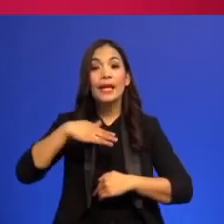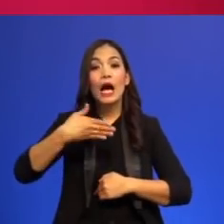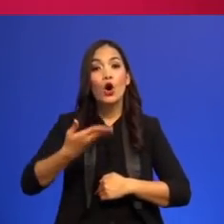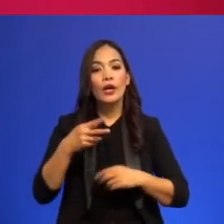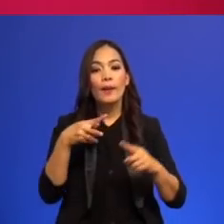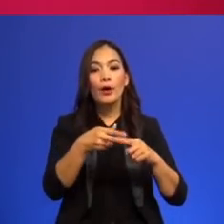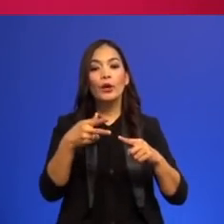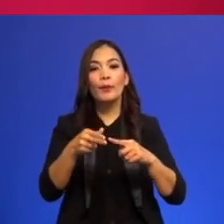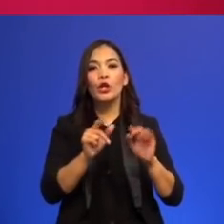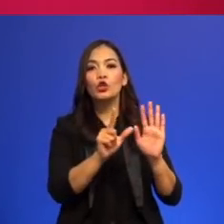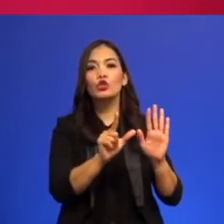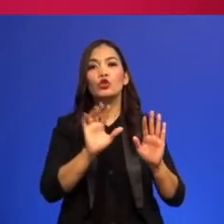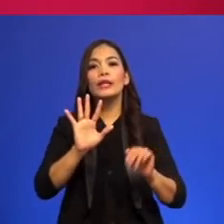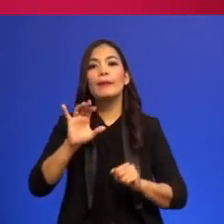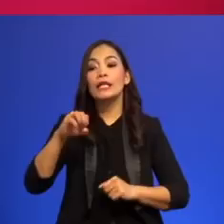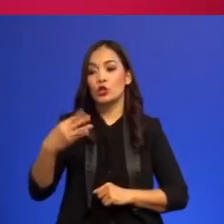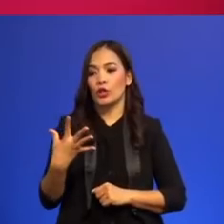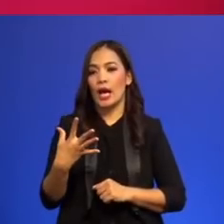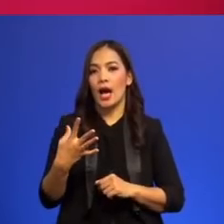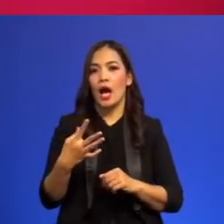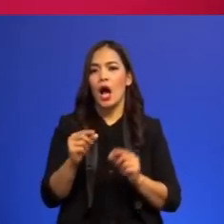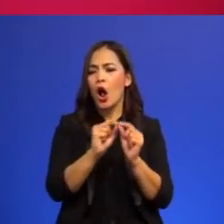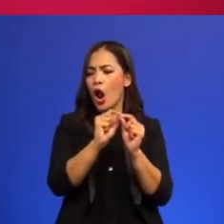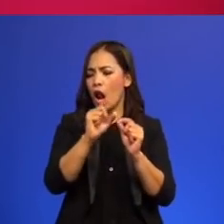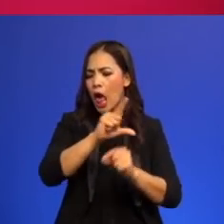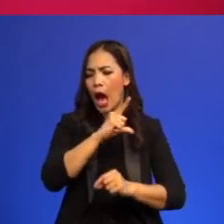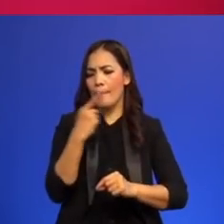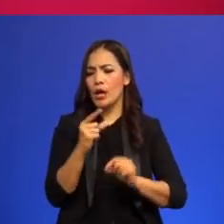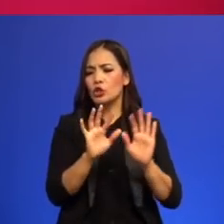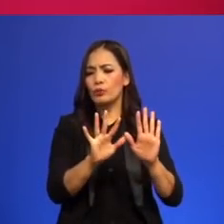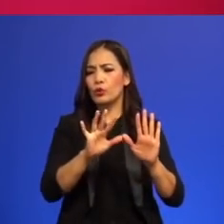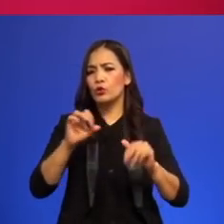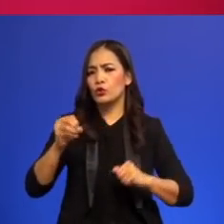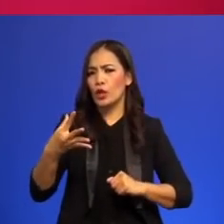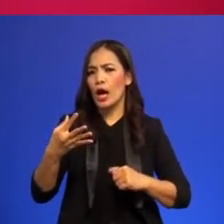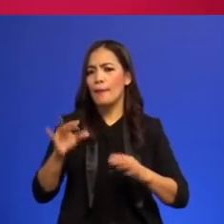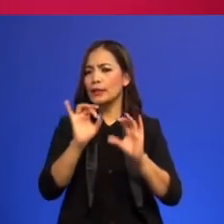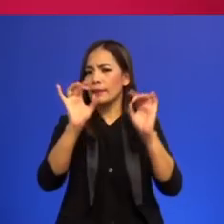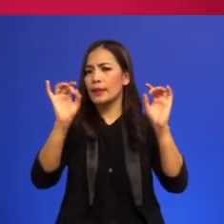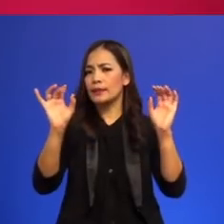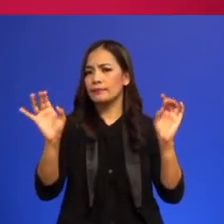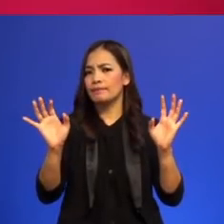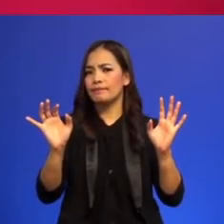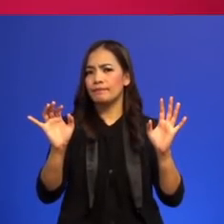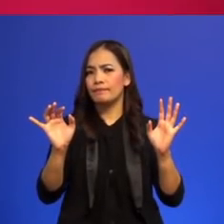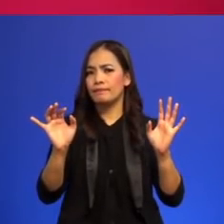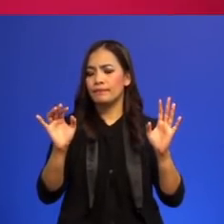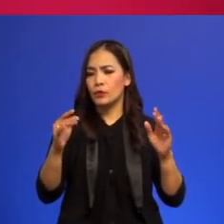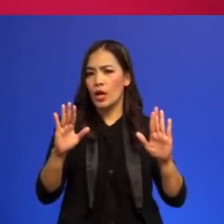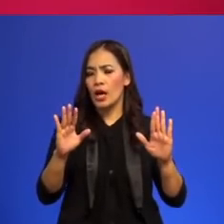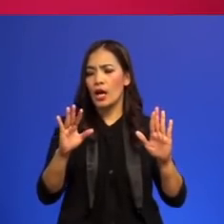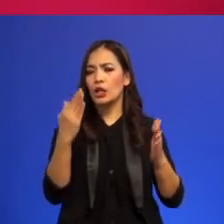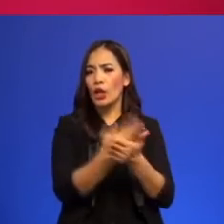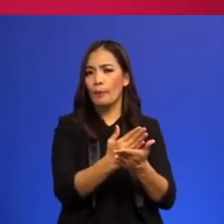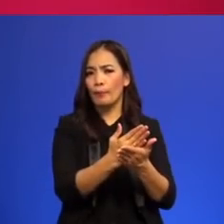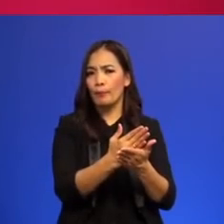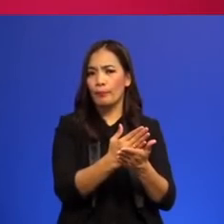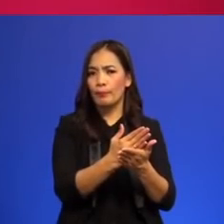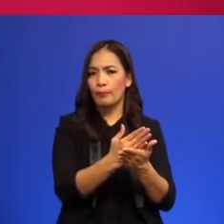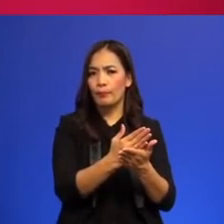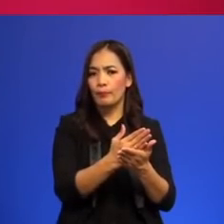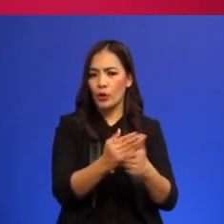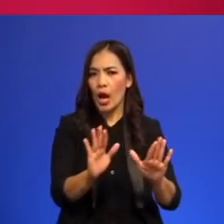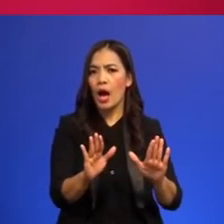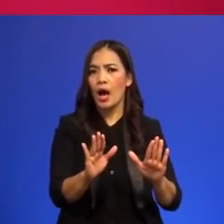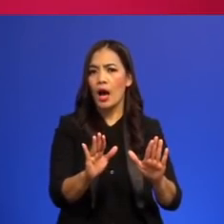Tiap tahun dipotong 75 juta misalnya. Selama 10 tahun saya sih ditawari macam-macam jenisnya. Setelah itu berhenti,